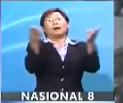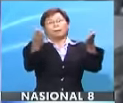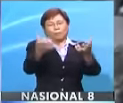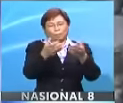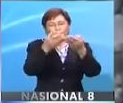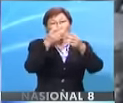rumahnya